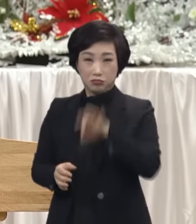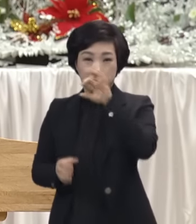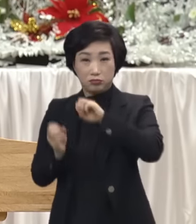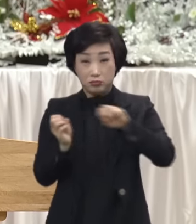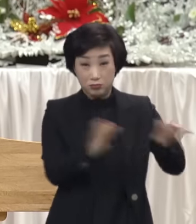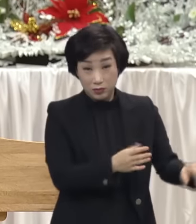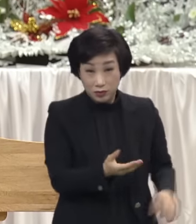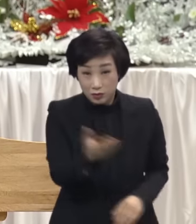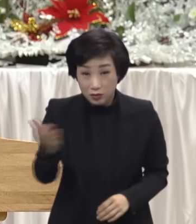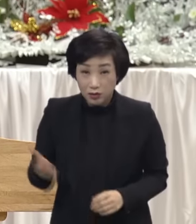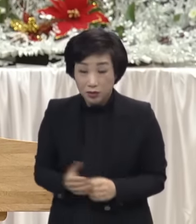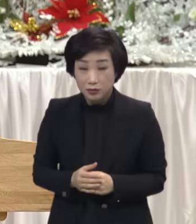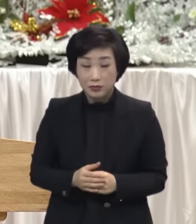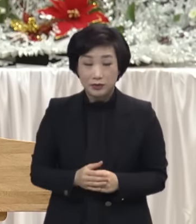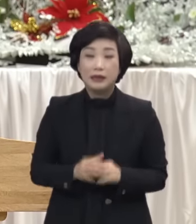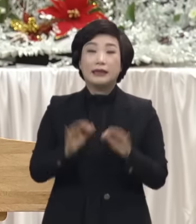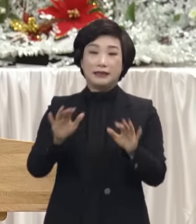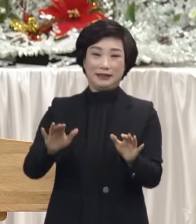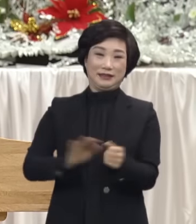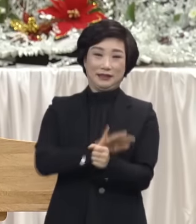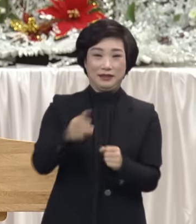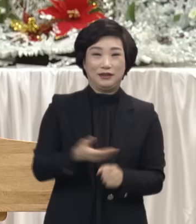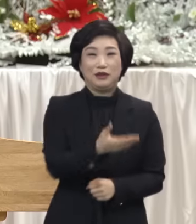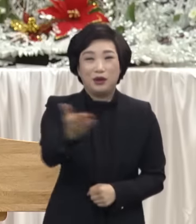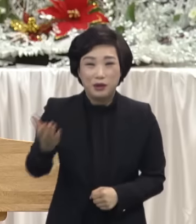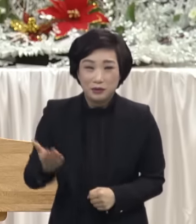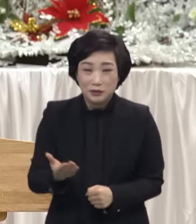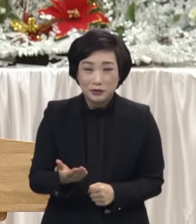된다. 사랑하는 여러분,